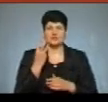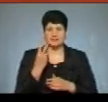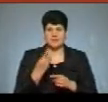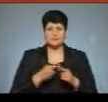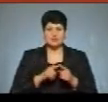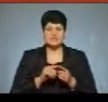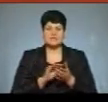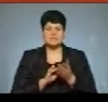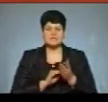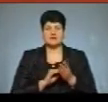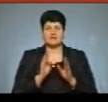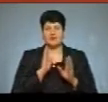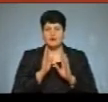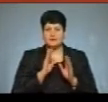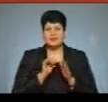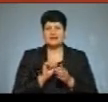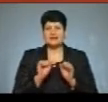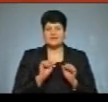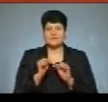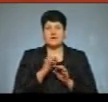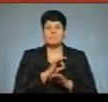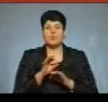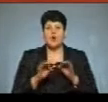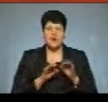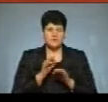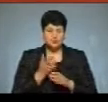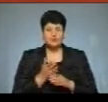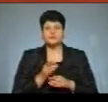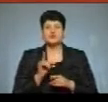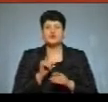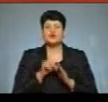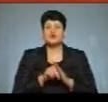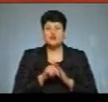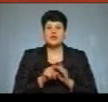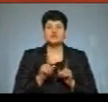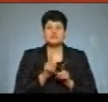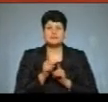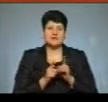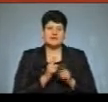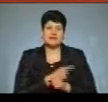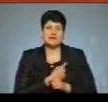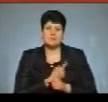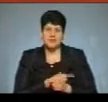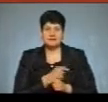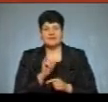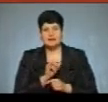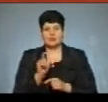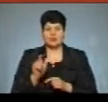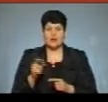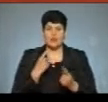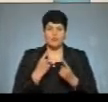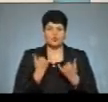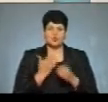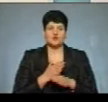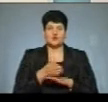керівник проєкту «Централь-103» Роман Ланський. Що це означає та що зміниться для медиків та пацієнтів, про це сьогодні говоримо із гостею